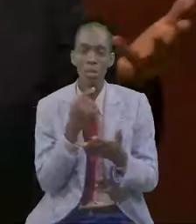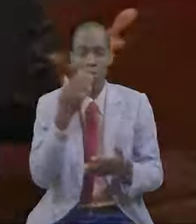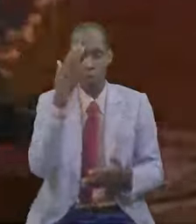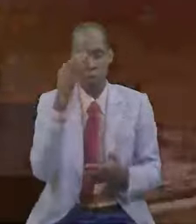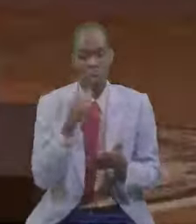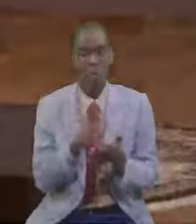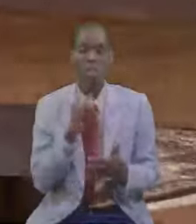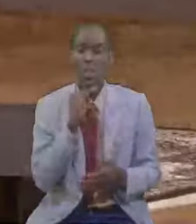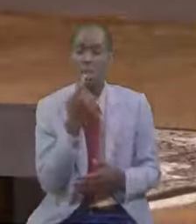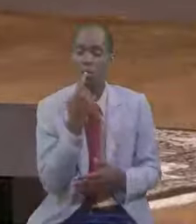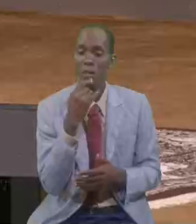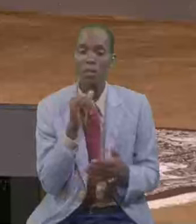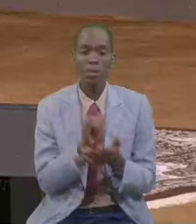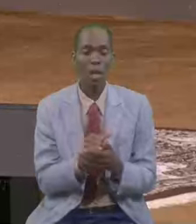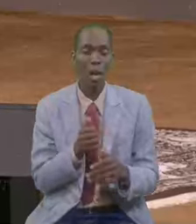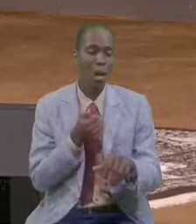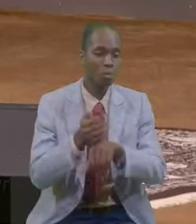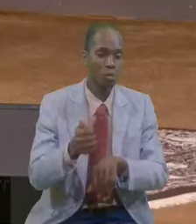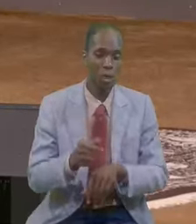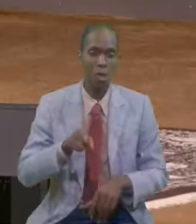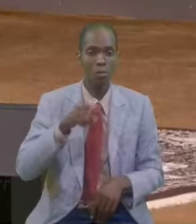qui calomnie, on doit la brider.